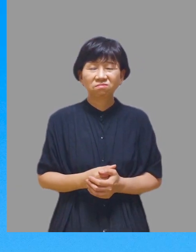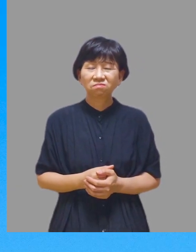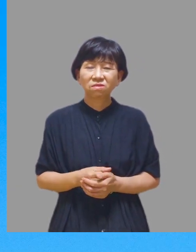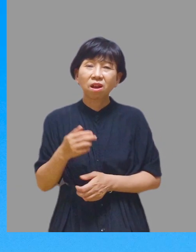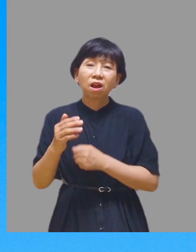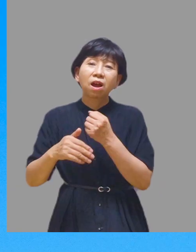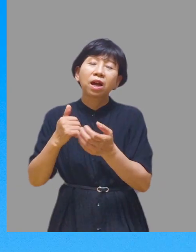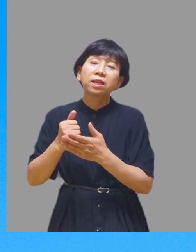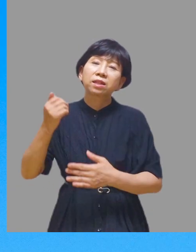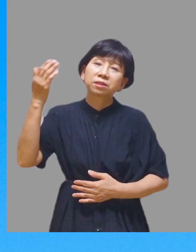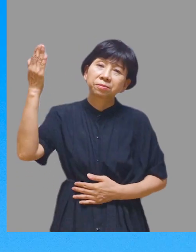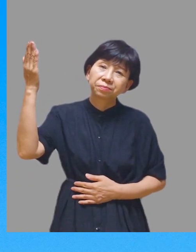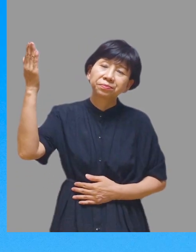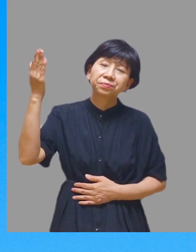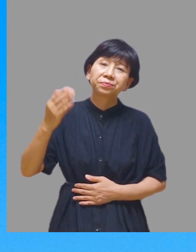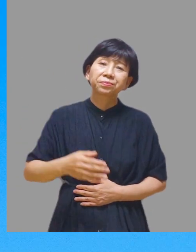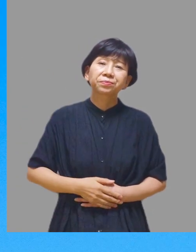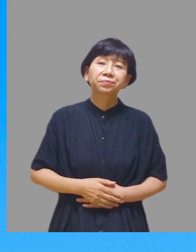하나님은요,